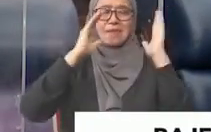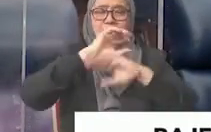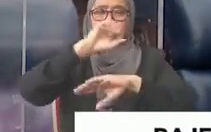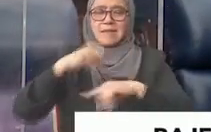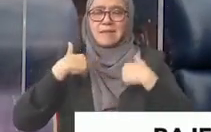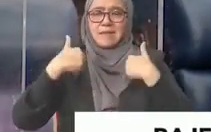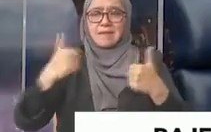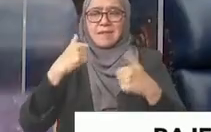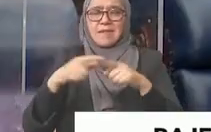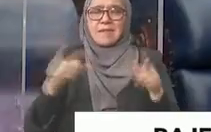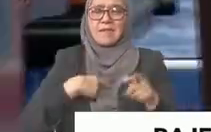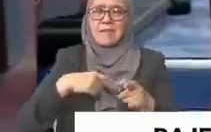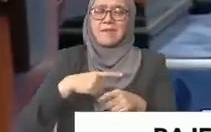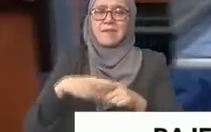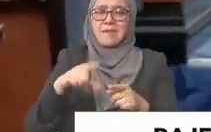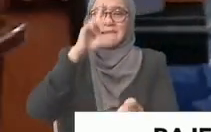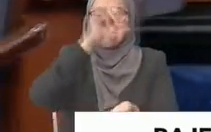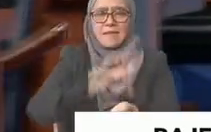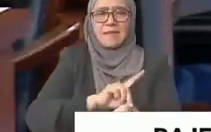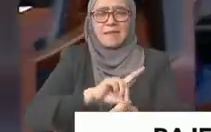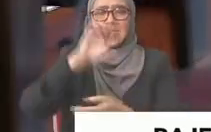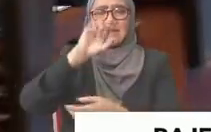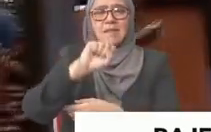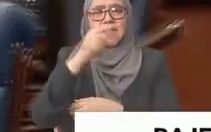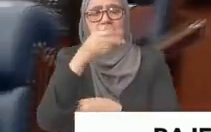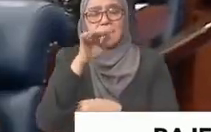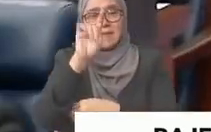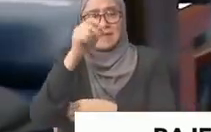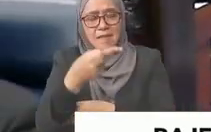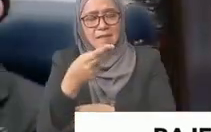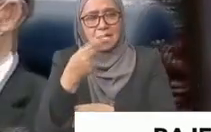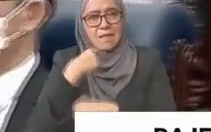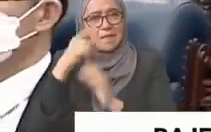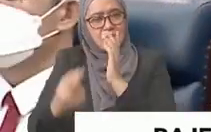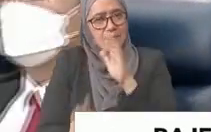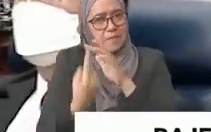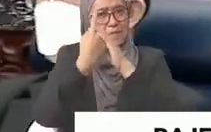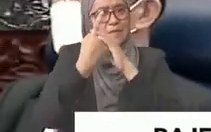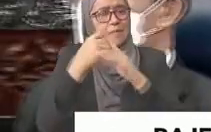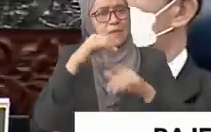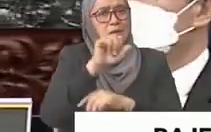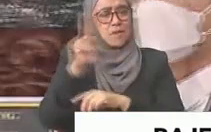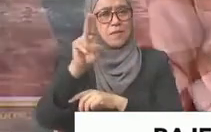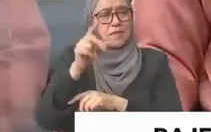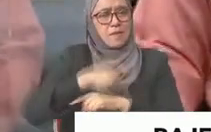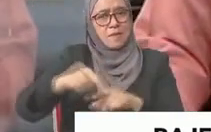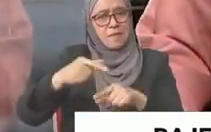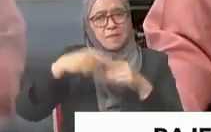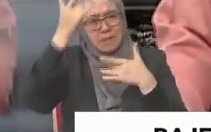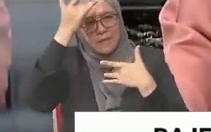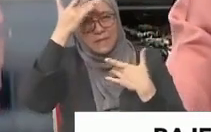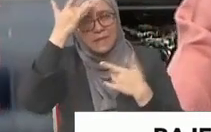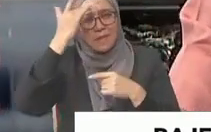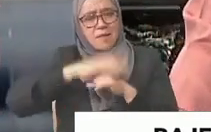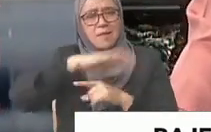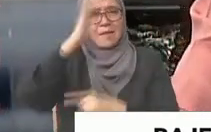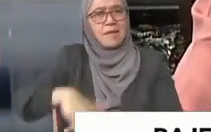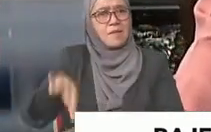Dr. Shantesh Kumar telah membangkit isu berkenaan penyakit jarang jumpa. Oleh itu, kerajaan akan